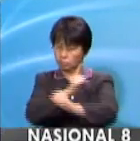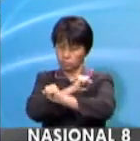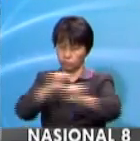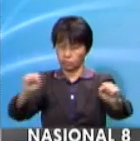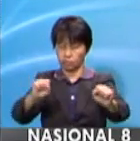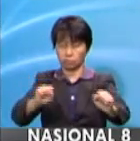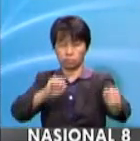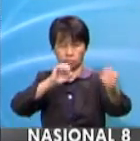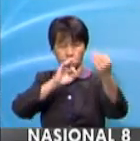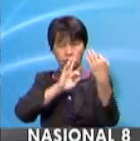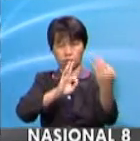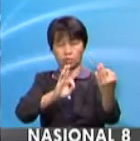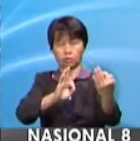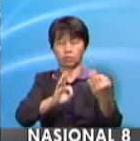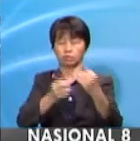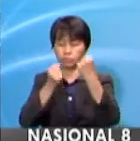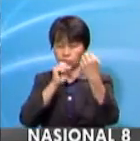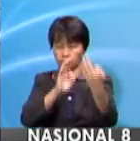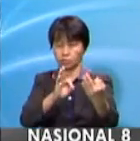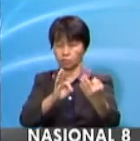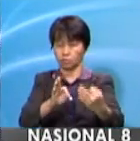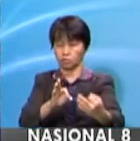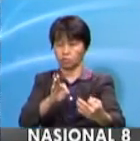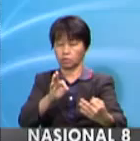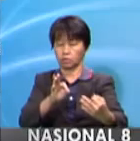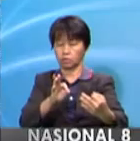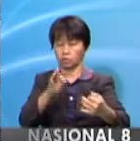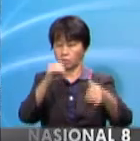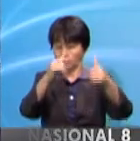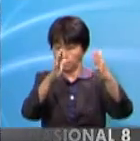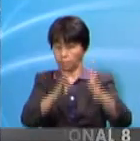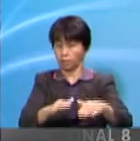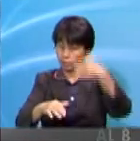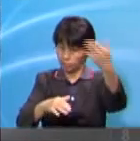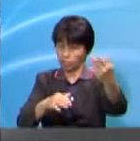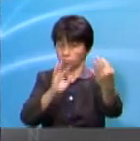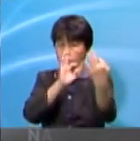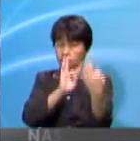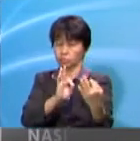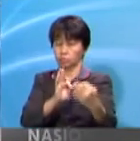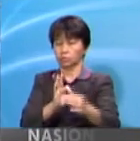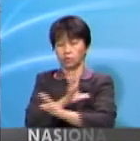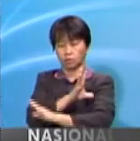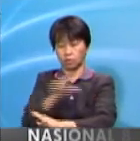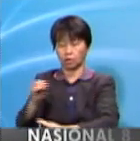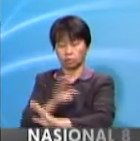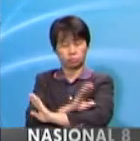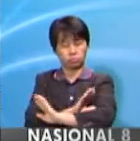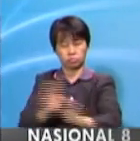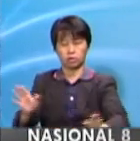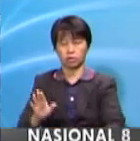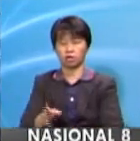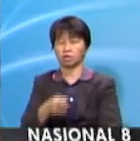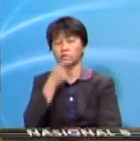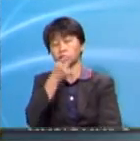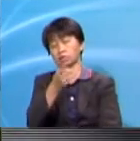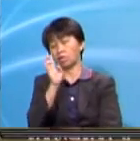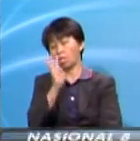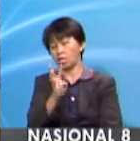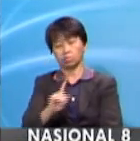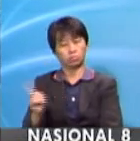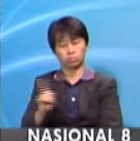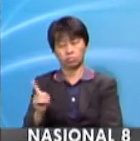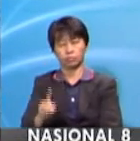sedia menghadapi Pelawat dan tidak sekali-kali mengambil ringan